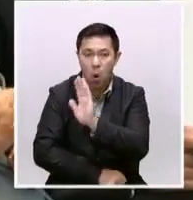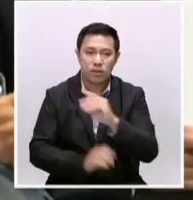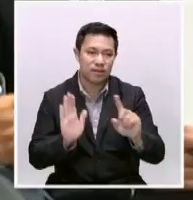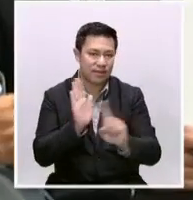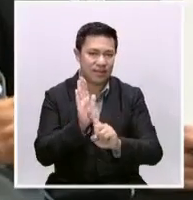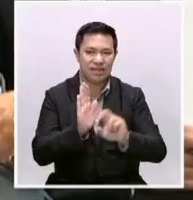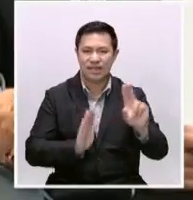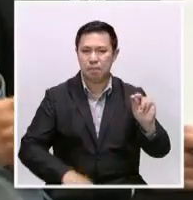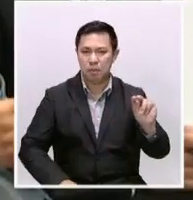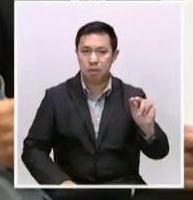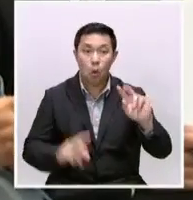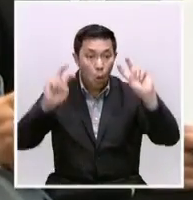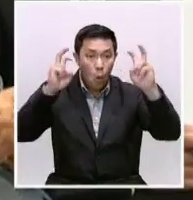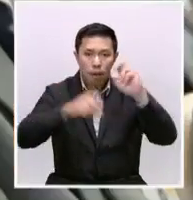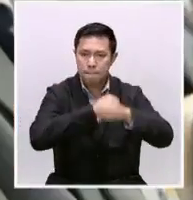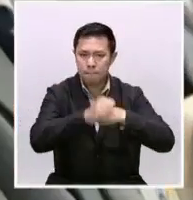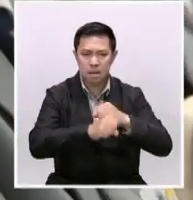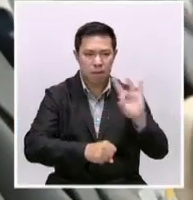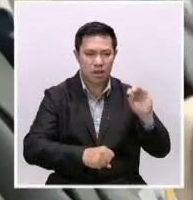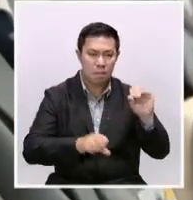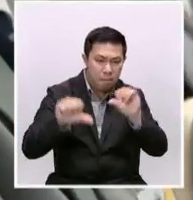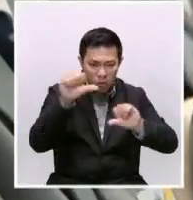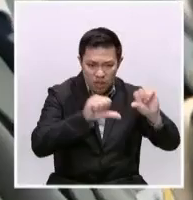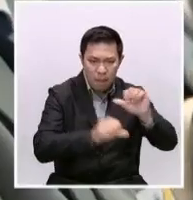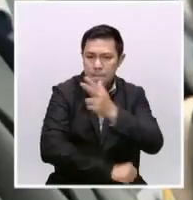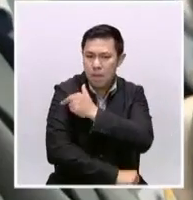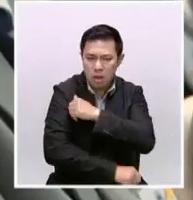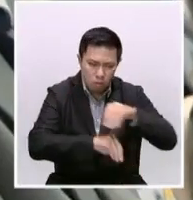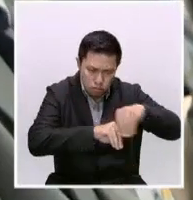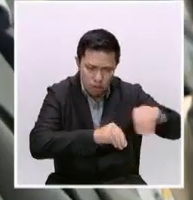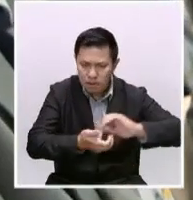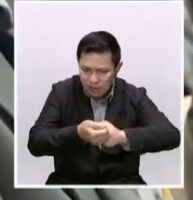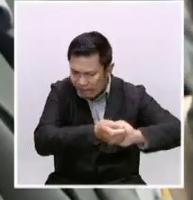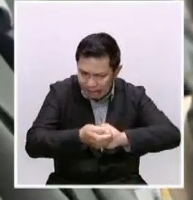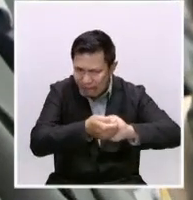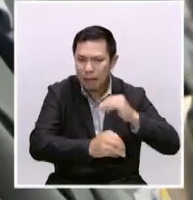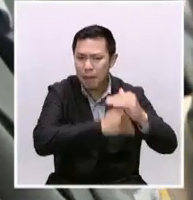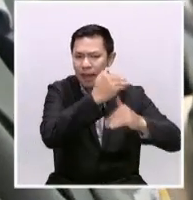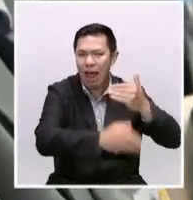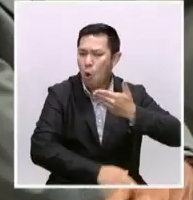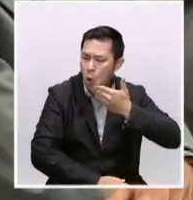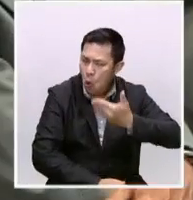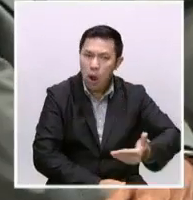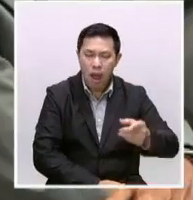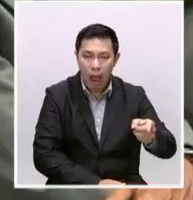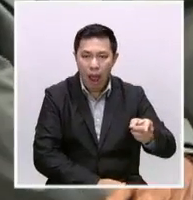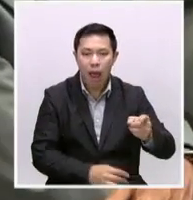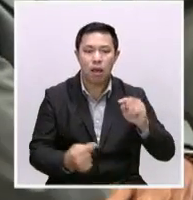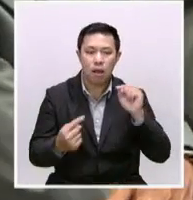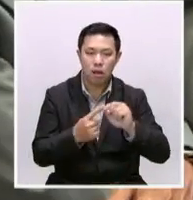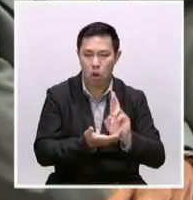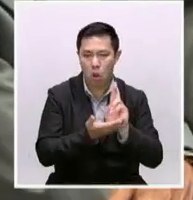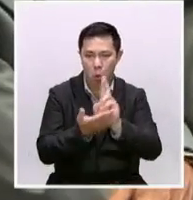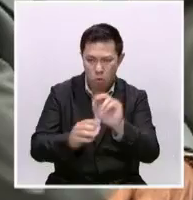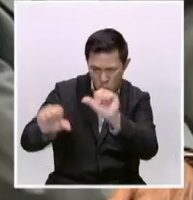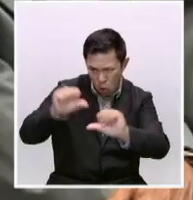ภายใต้หัวข้อ80ปีวิทยาศาสตร์การแพทย์และสร้างเครือข่ายเพื่อการพัฒนาอย่างยั่งยืนพร้อมมอบรางวัลนักวิ